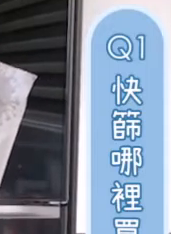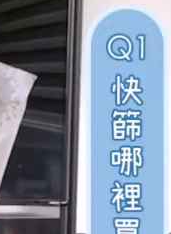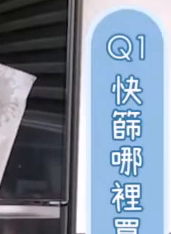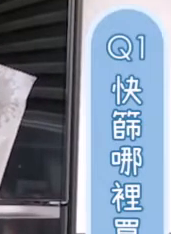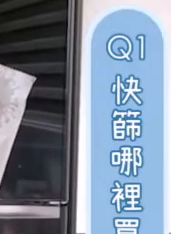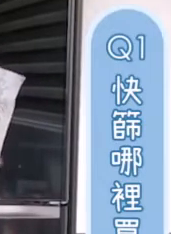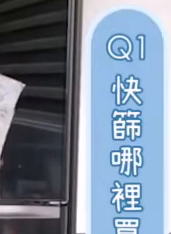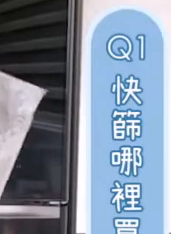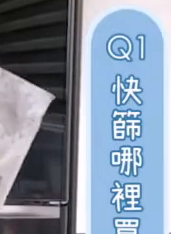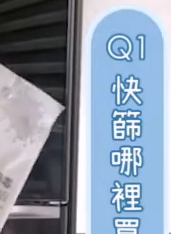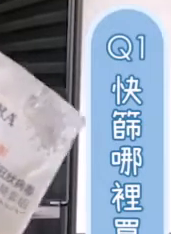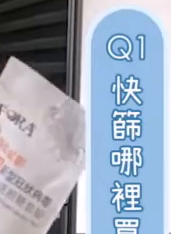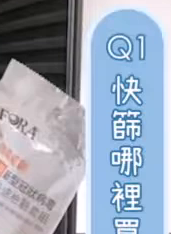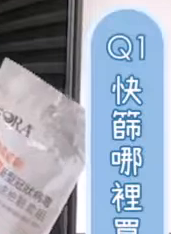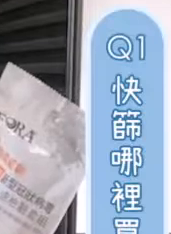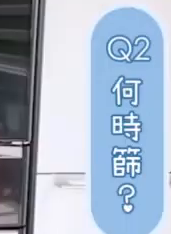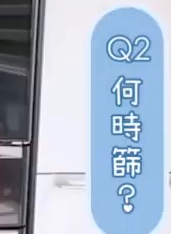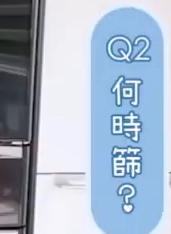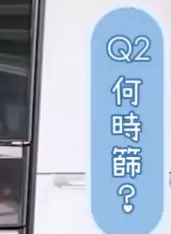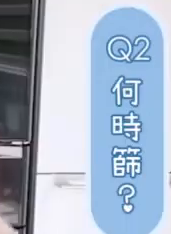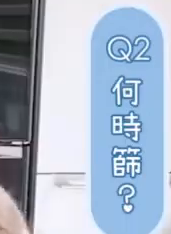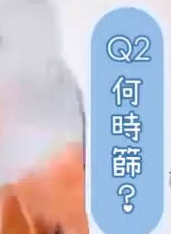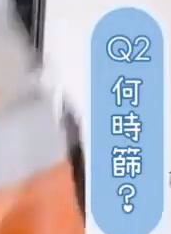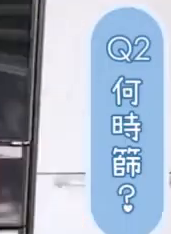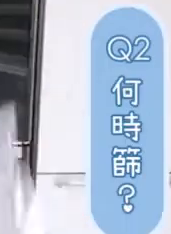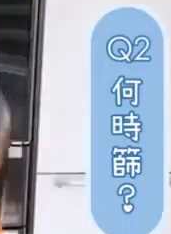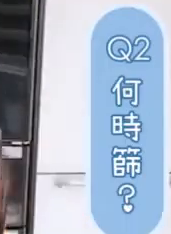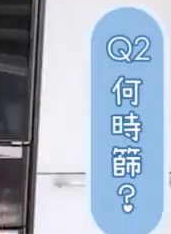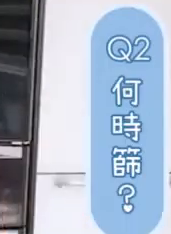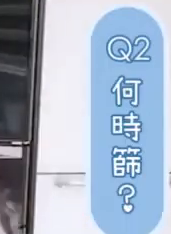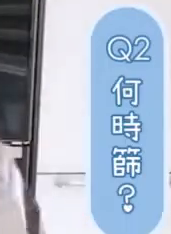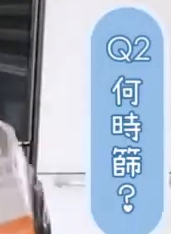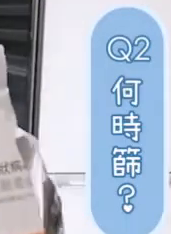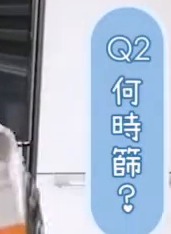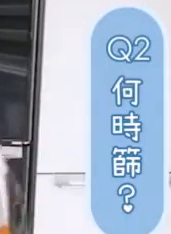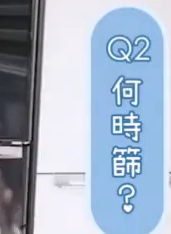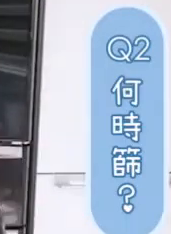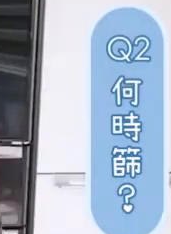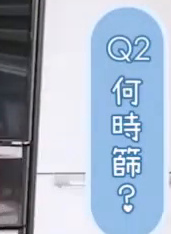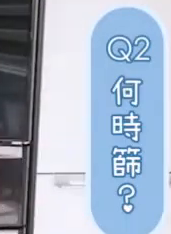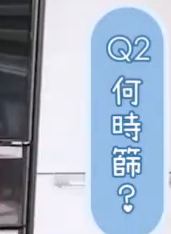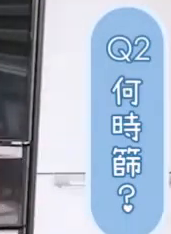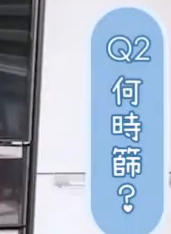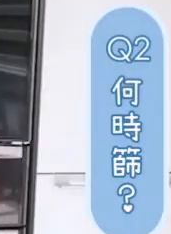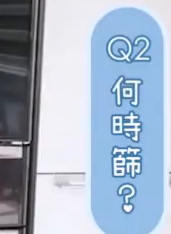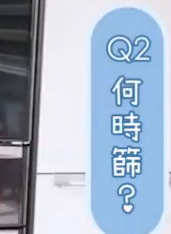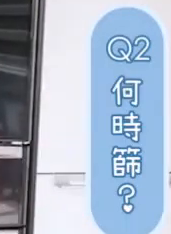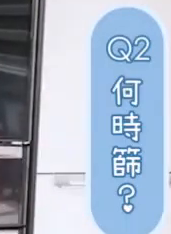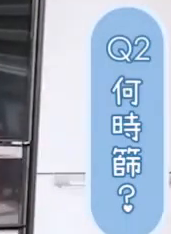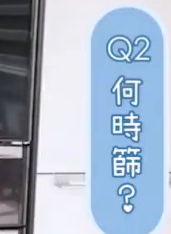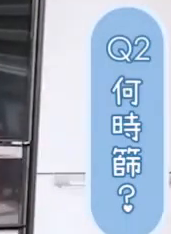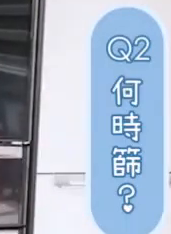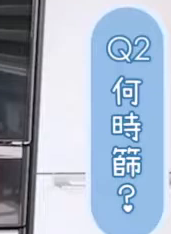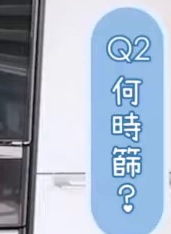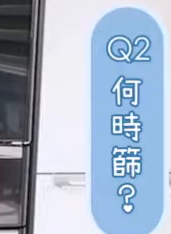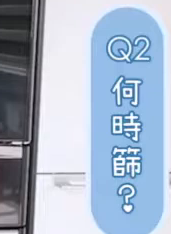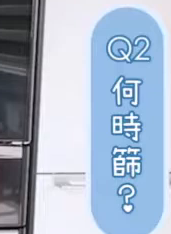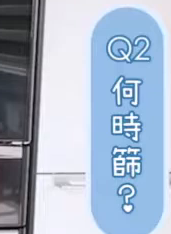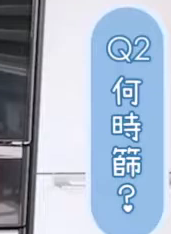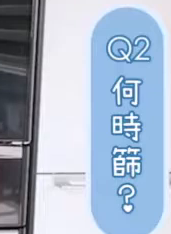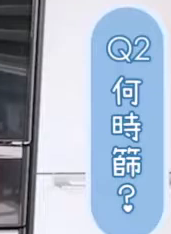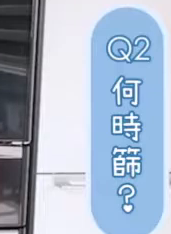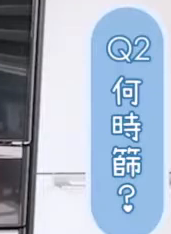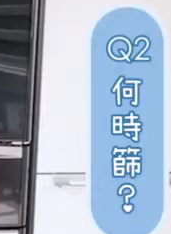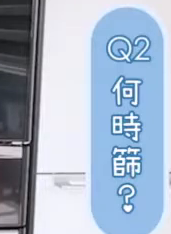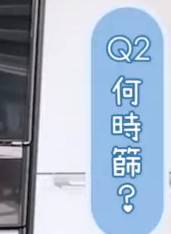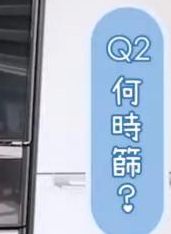是药局或者是便利商店其实都买得到。那我们什么时候会用到就是这样的一个居家快筛包？那当然就是首先我们可能有出现一些